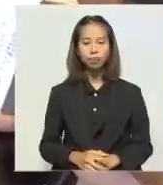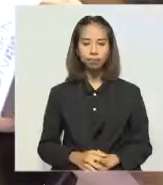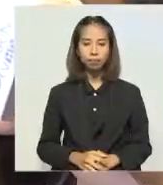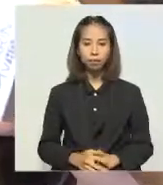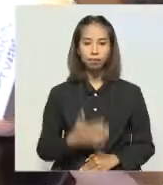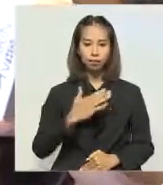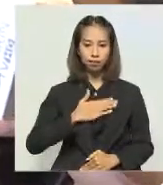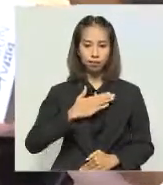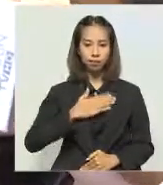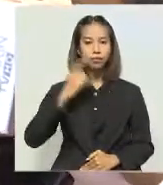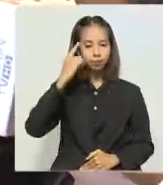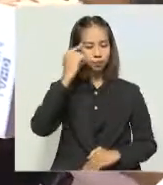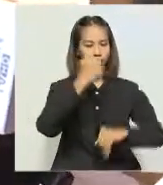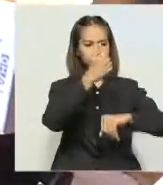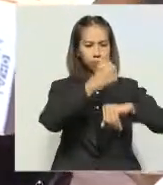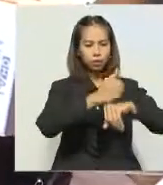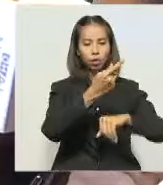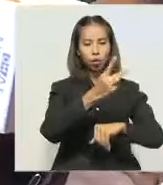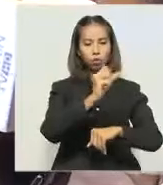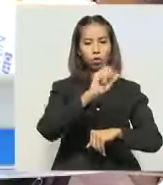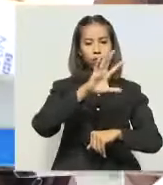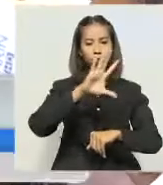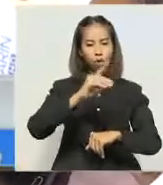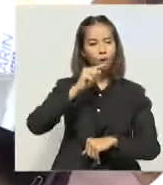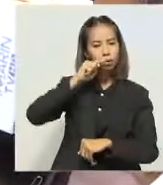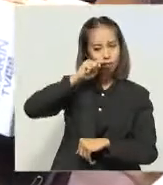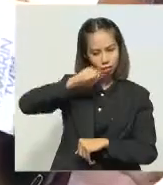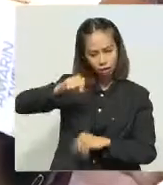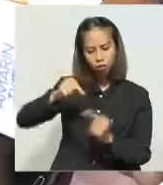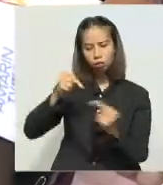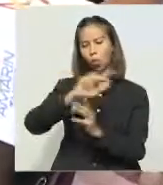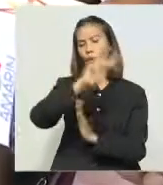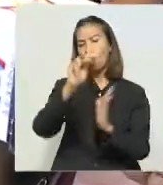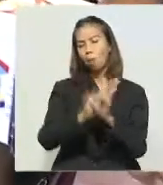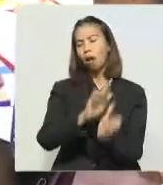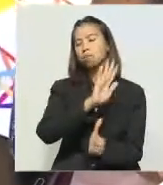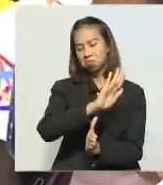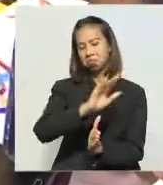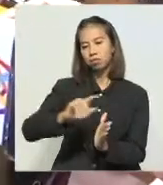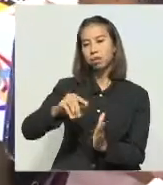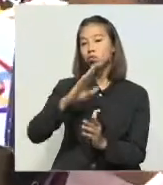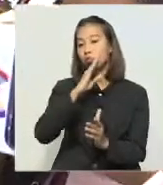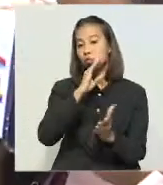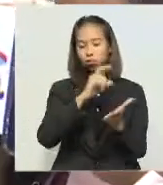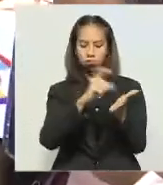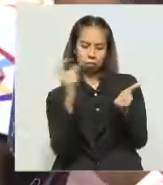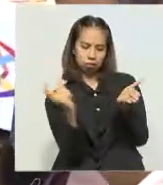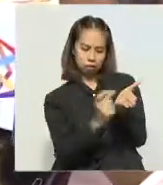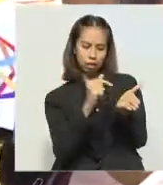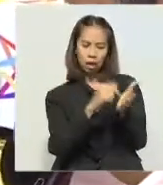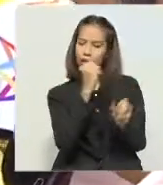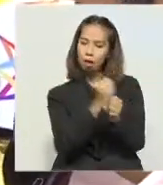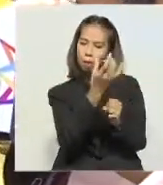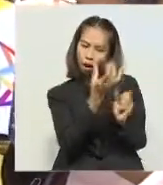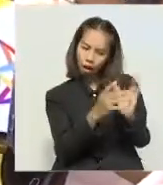ว่านะครับคำสั่งคสช.ปัจจุบันเนี่ยเราถือว่าเป็นกฎหมายอย่างหนึ่งเพราะฉะนั้นเนี่ยถ้าเขียนมาว่าให้ปฏิบัติอย่าง